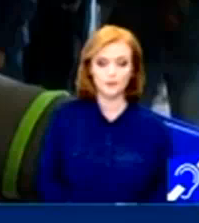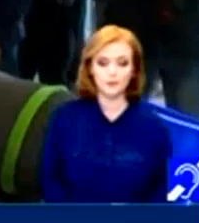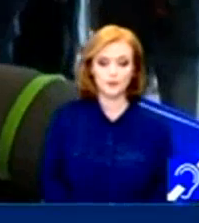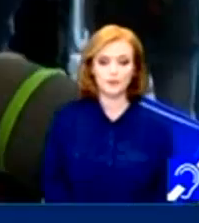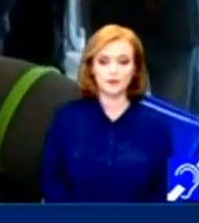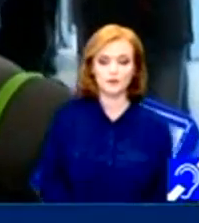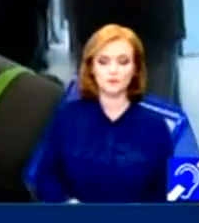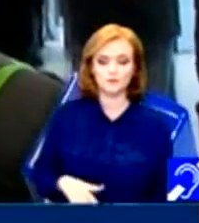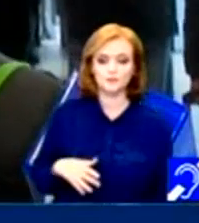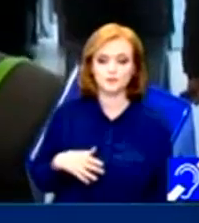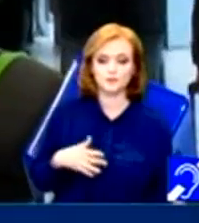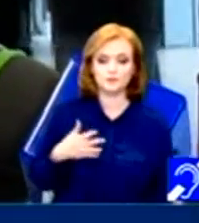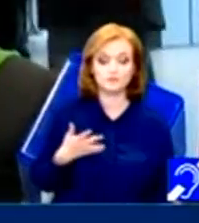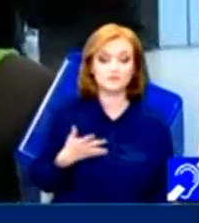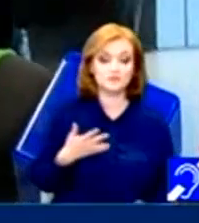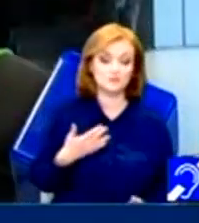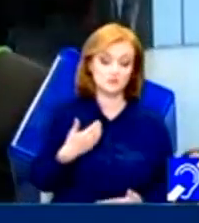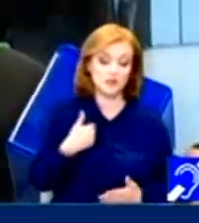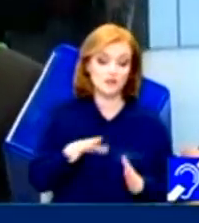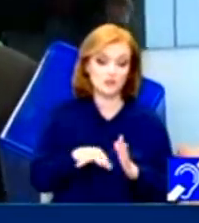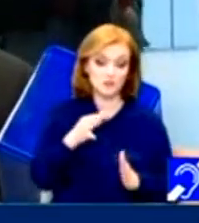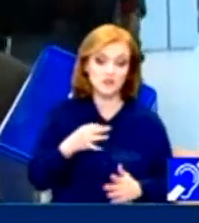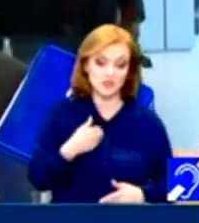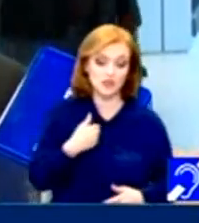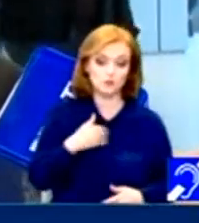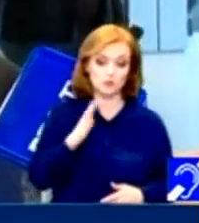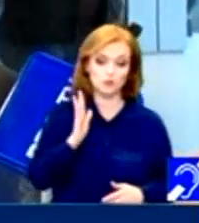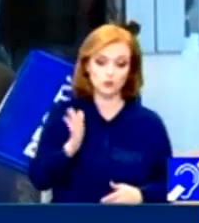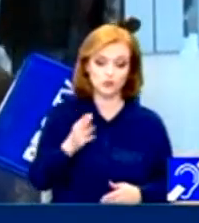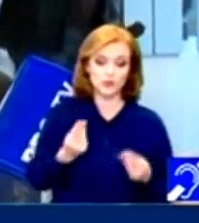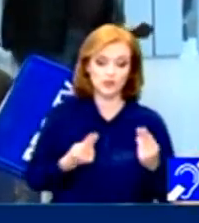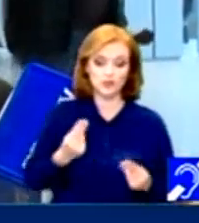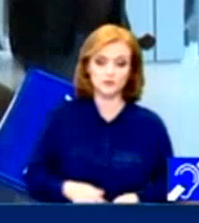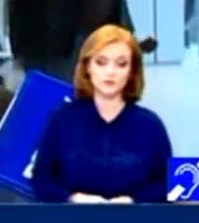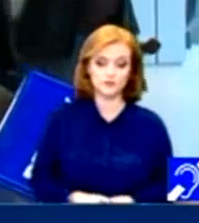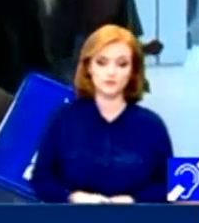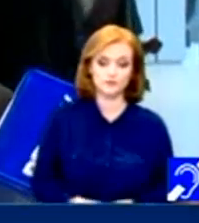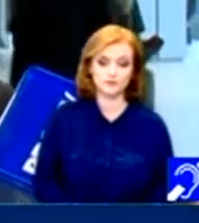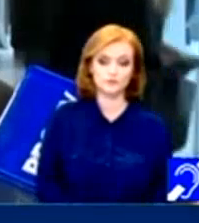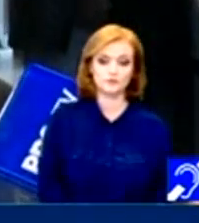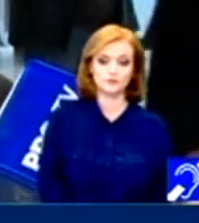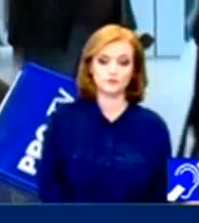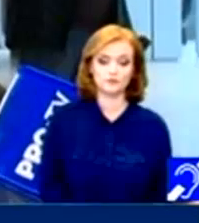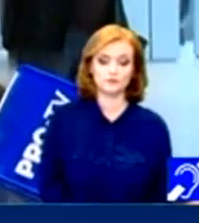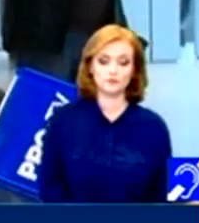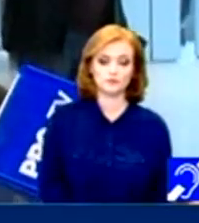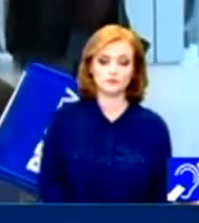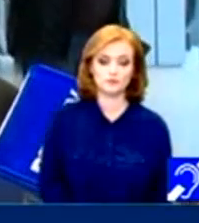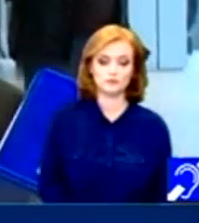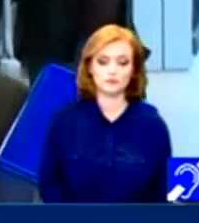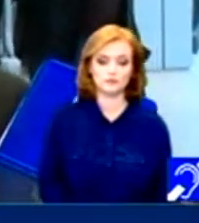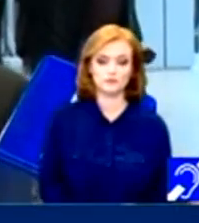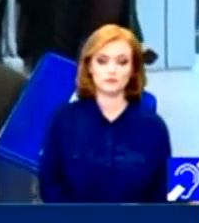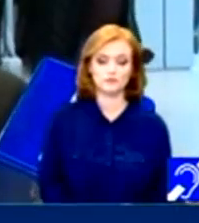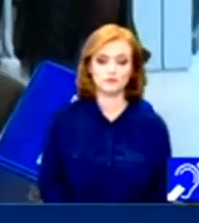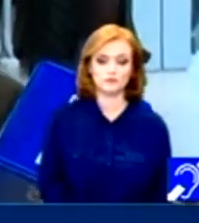el, nu mai eram aici. Dacă avea ceva cu mine, nu mai eram la națională. După meciul cu Suedia, când m-a scos la pauză, n-a fost